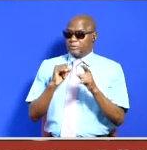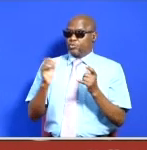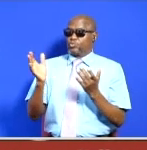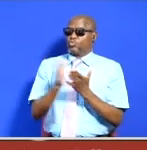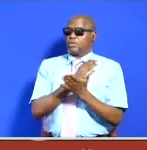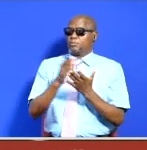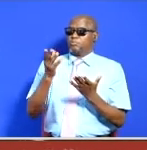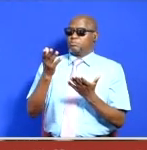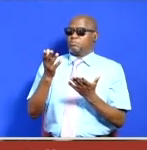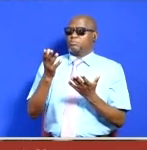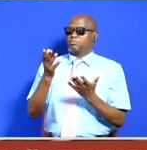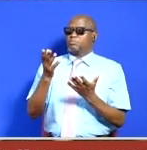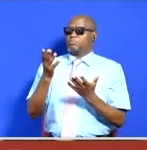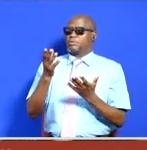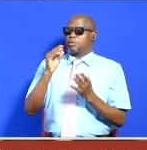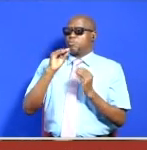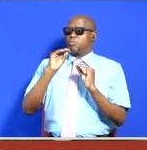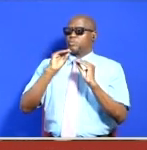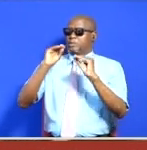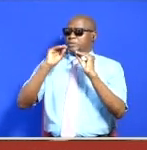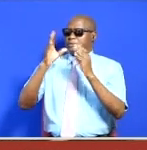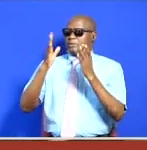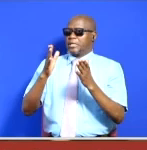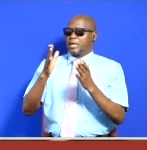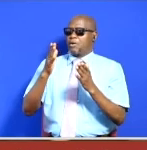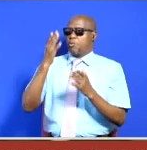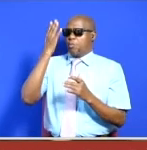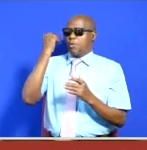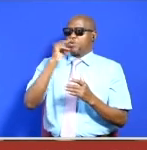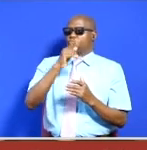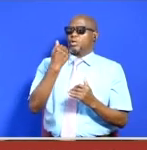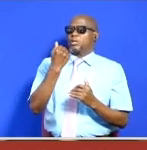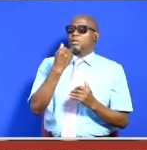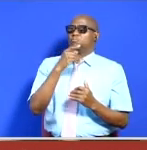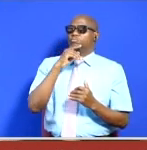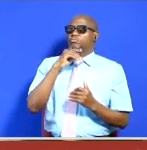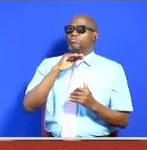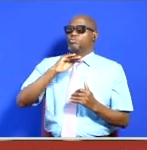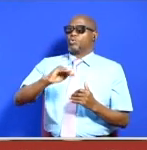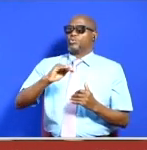wako amepata E. So tusikue na mambo ya ujinga kwamba tunaenda kuharibu shule zetu kwa ujinga wetu.